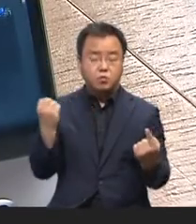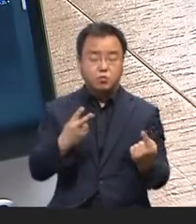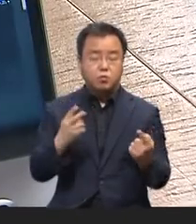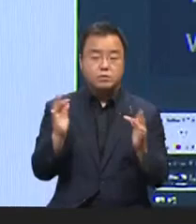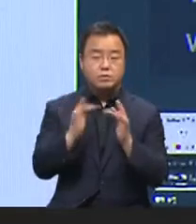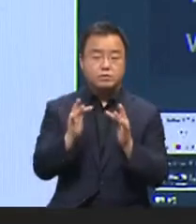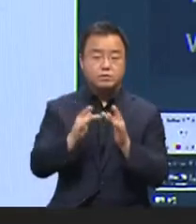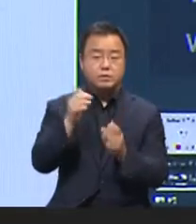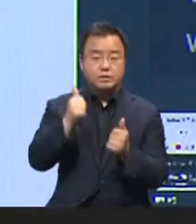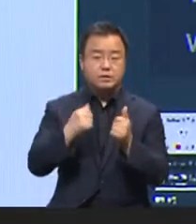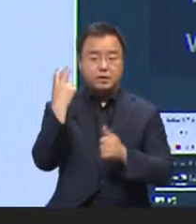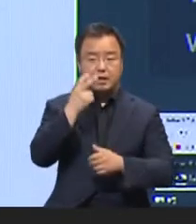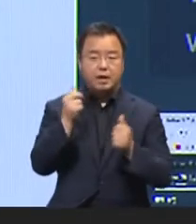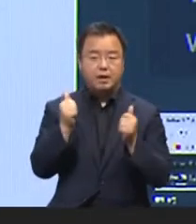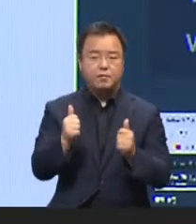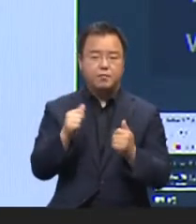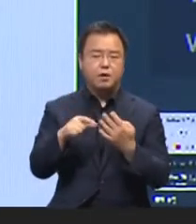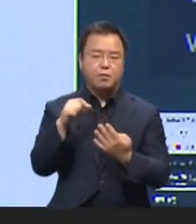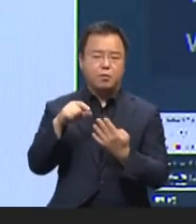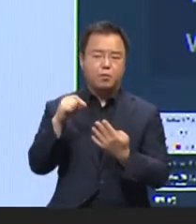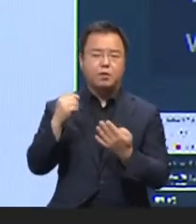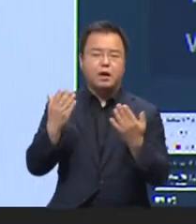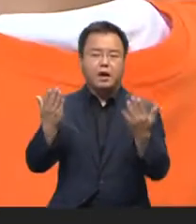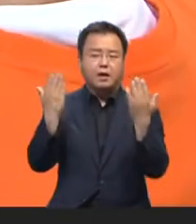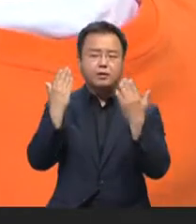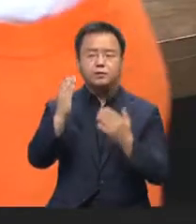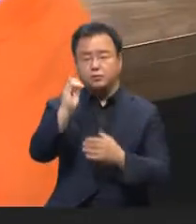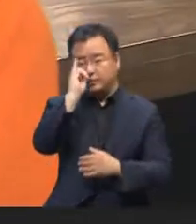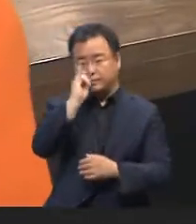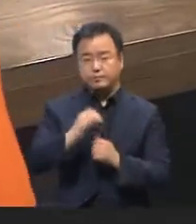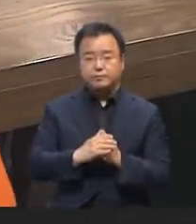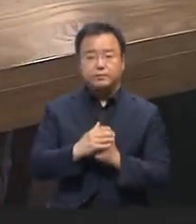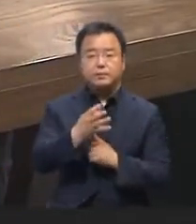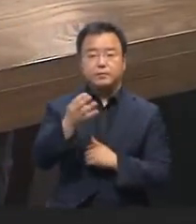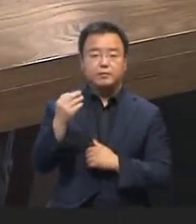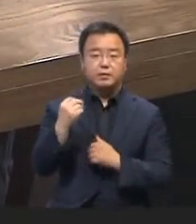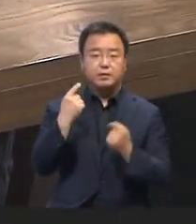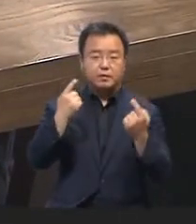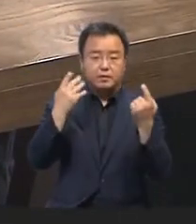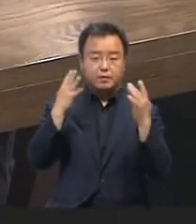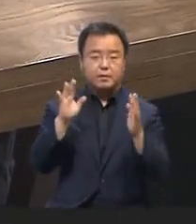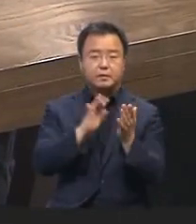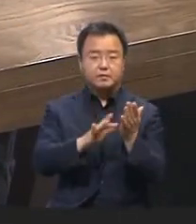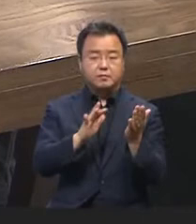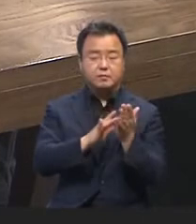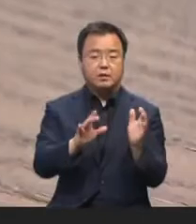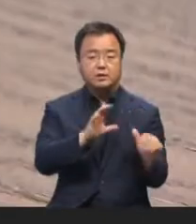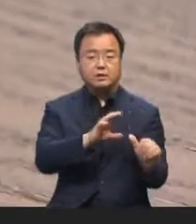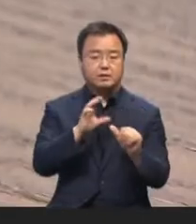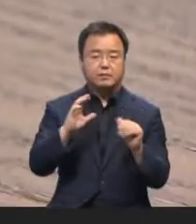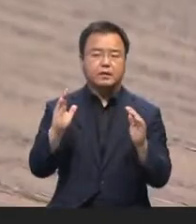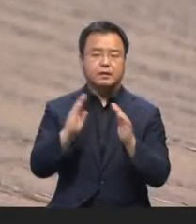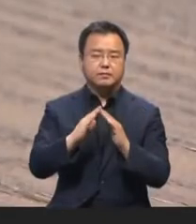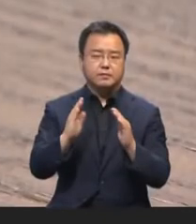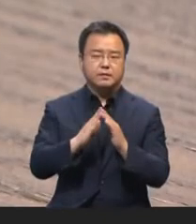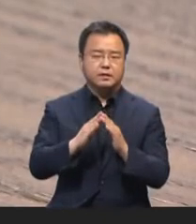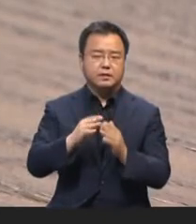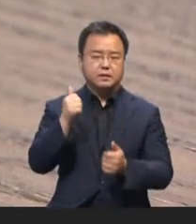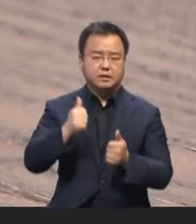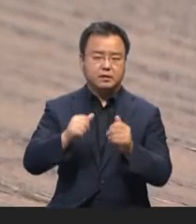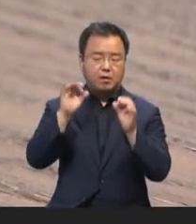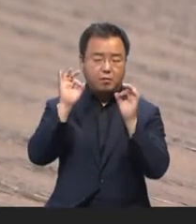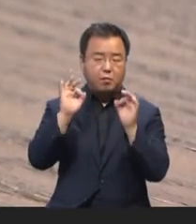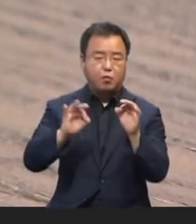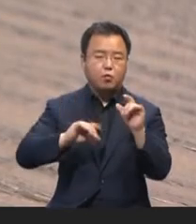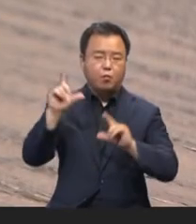시험 감독관을 선발한 대학도 있습니다. 일부 대학은 스마트폰까지 동원해 집에서 시험을 치는 모습을